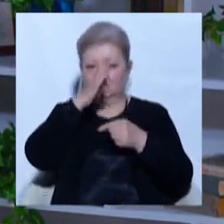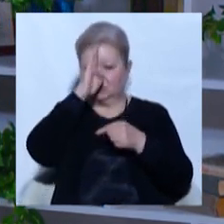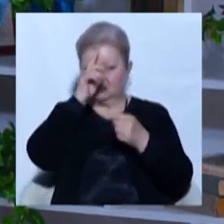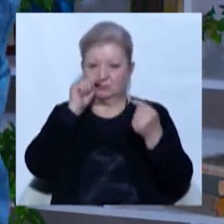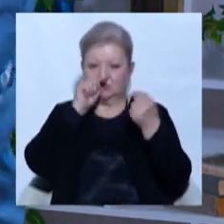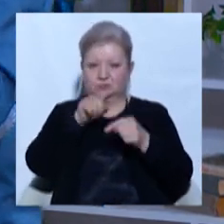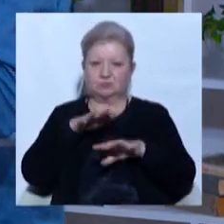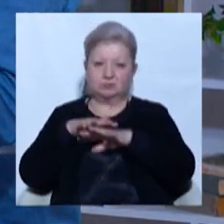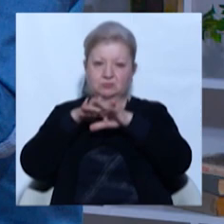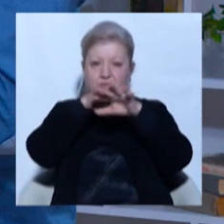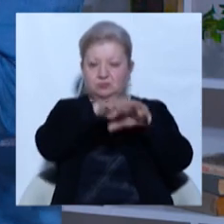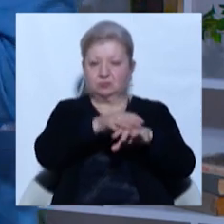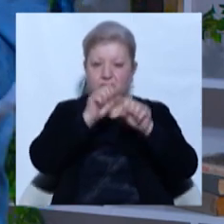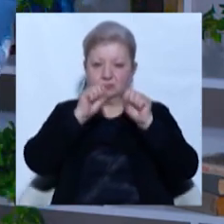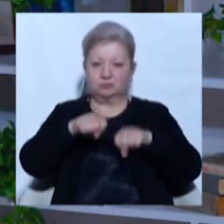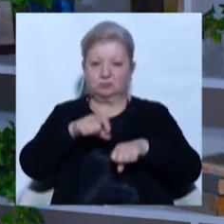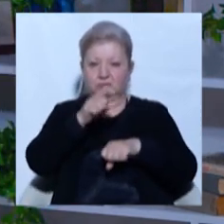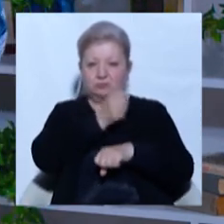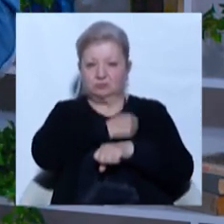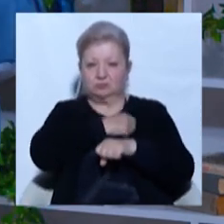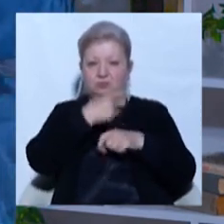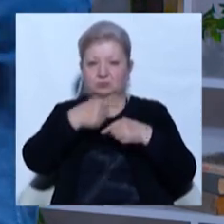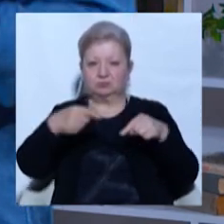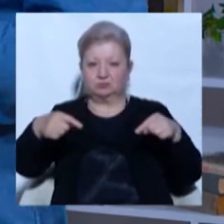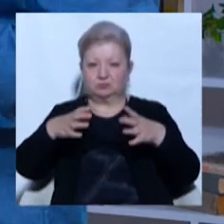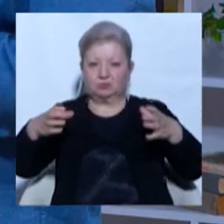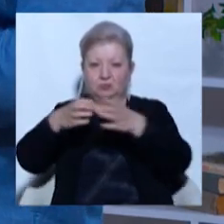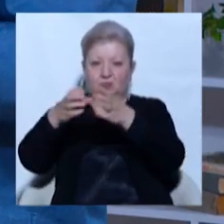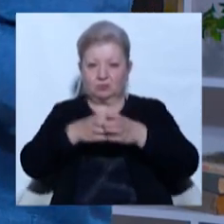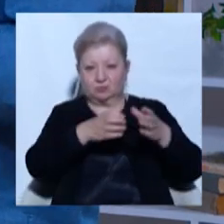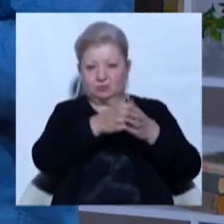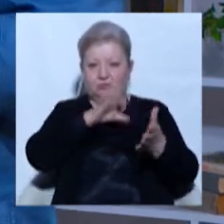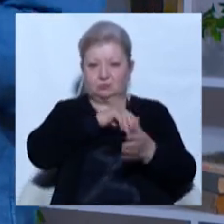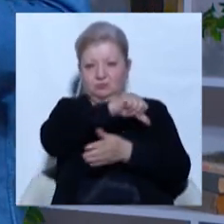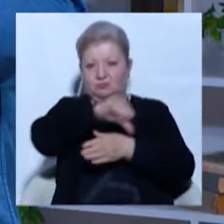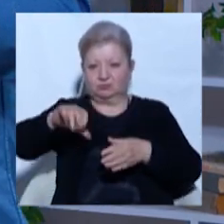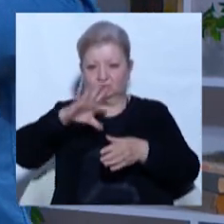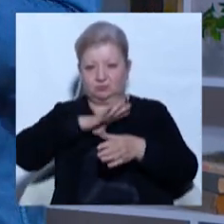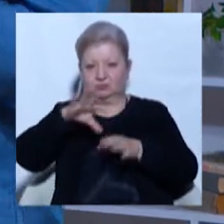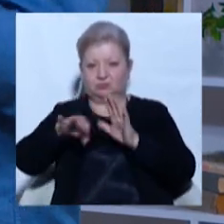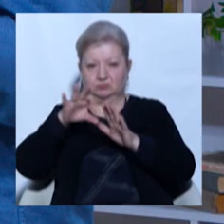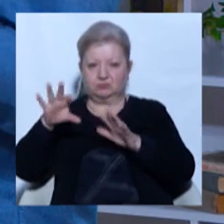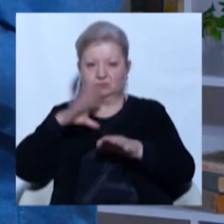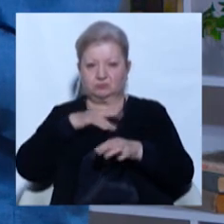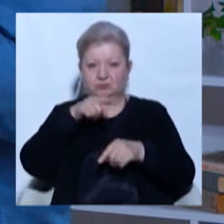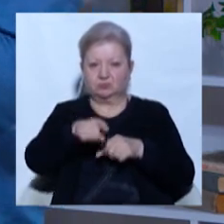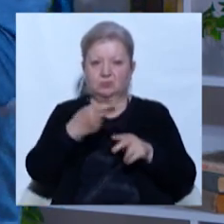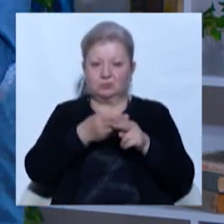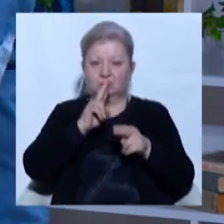მიესია ეს დიდი ურდო მომთაბარე ტომებისა, რომელიც მუდმივ დარცვაგლეჯით და რბევით ირჩევდნენ თავს. ამდენად